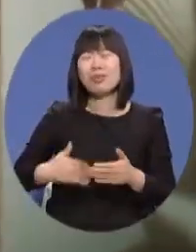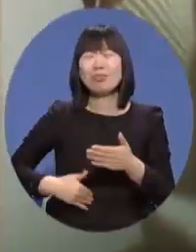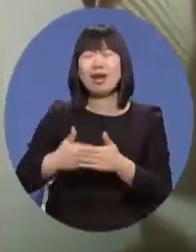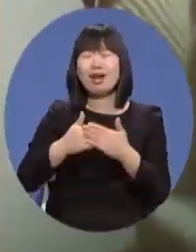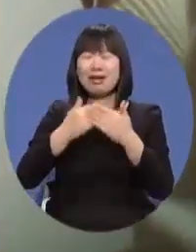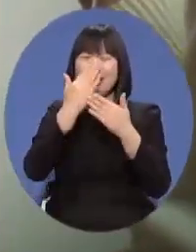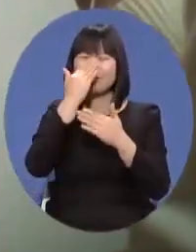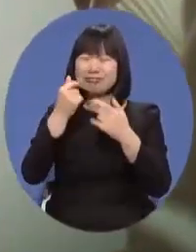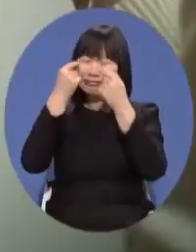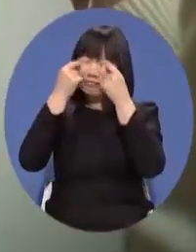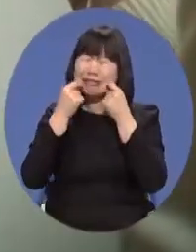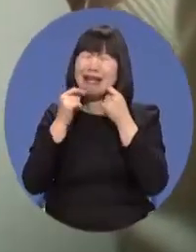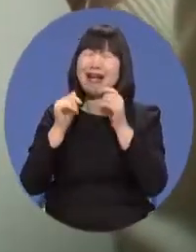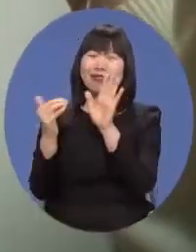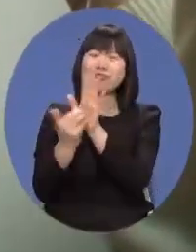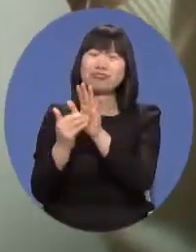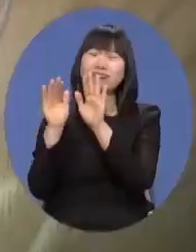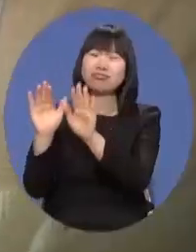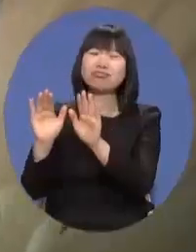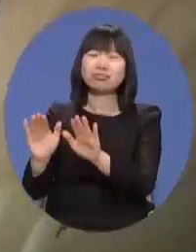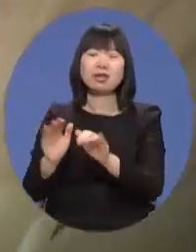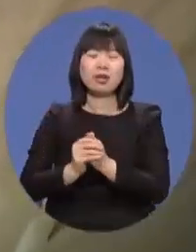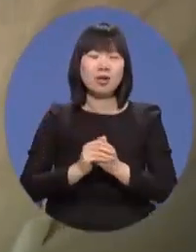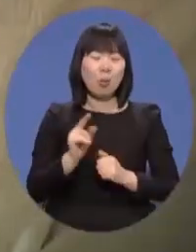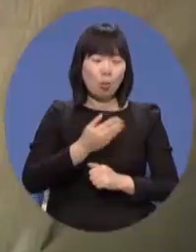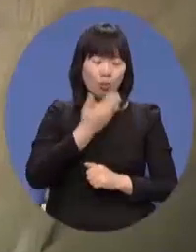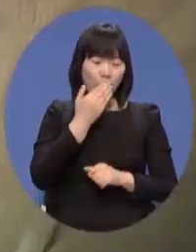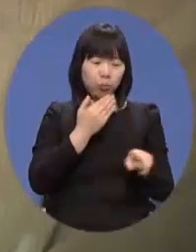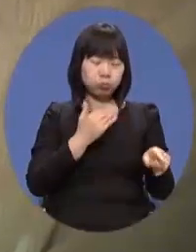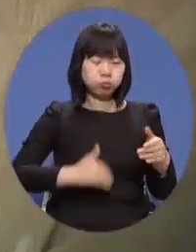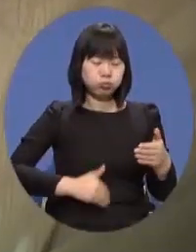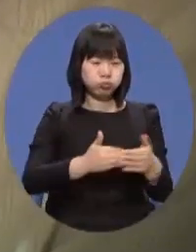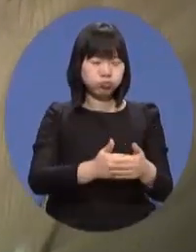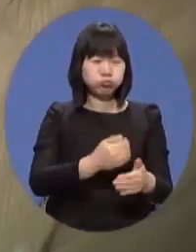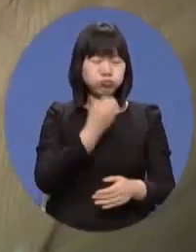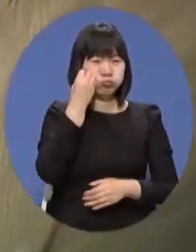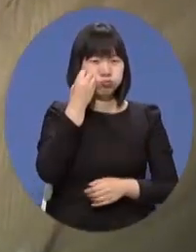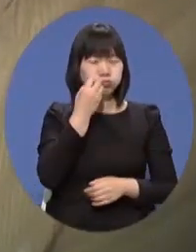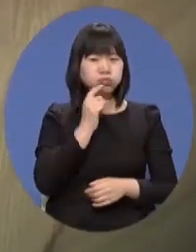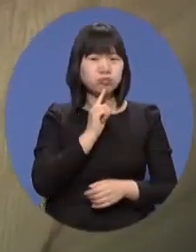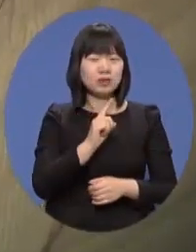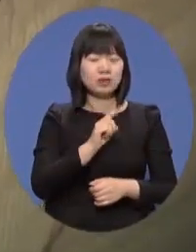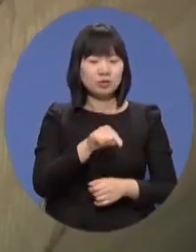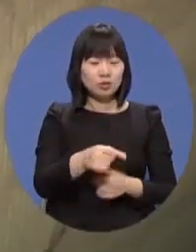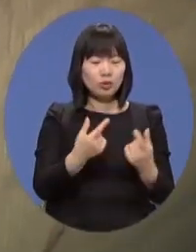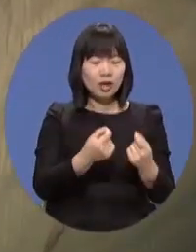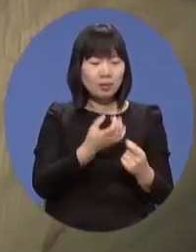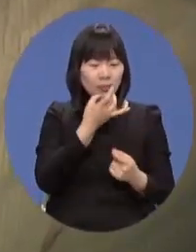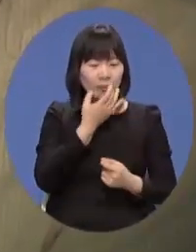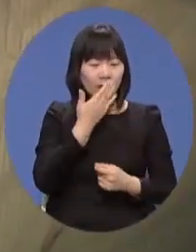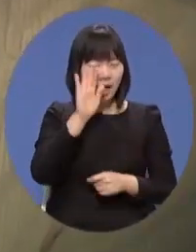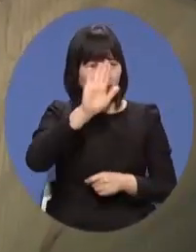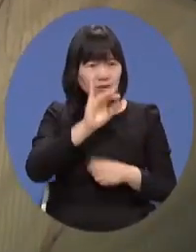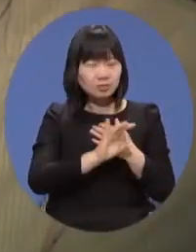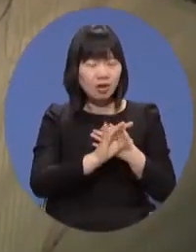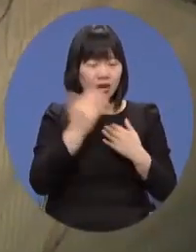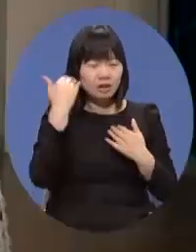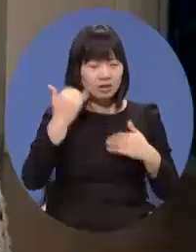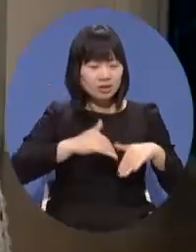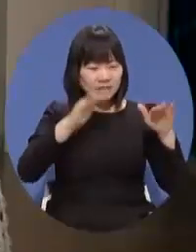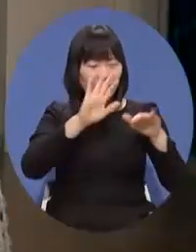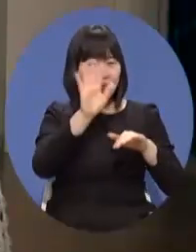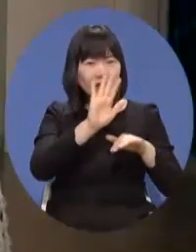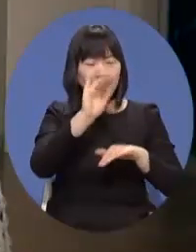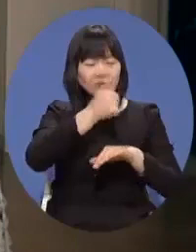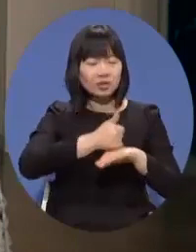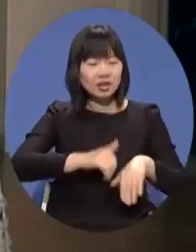배부르다니까 그만 먹을래. 뭘 먹었다고 배가 불러? 너 이렇게 밥 안 먹으면 키 안 커?